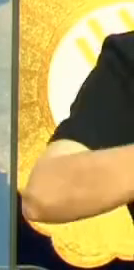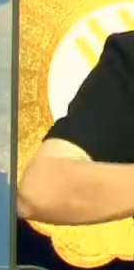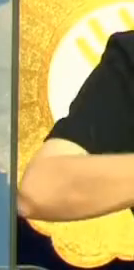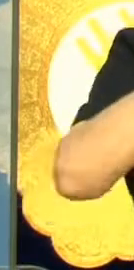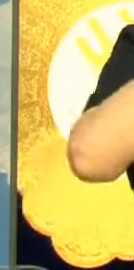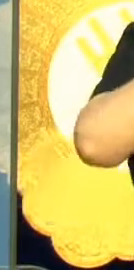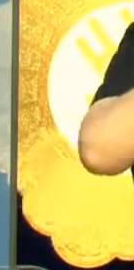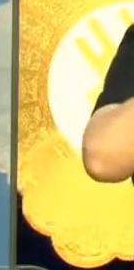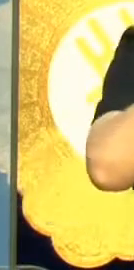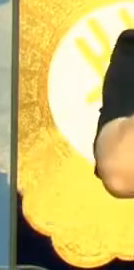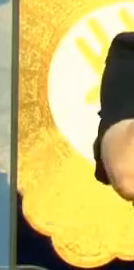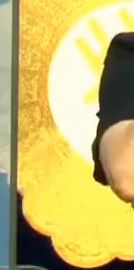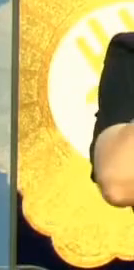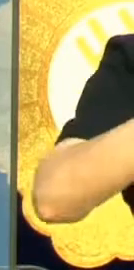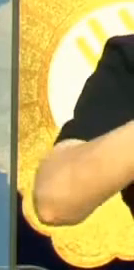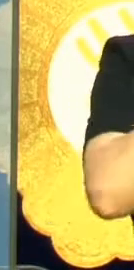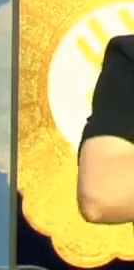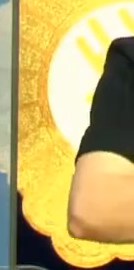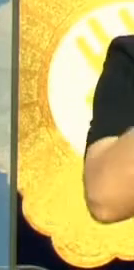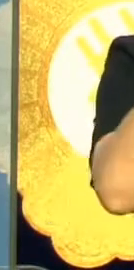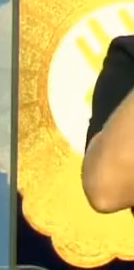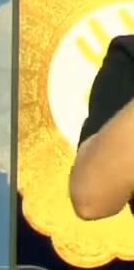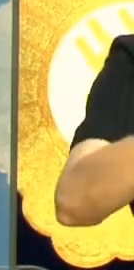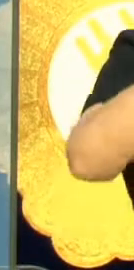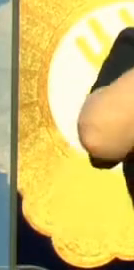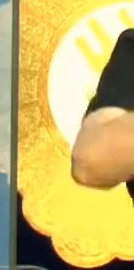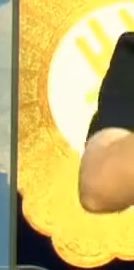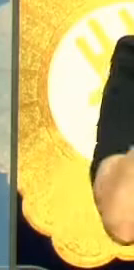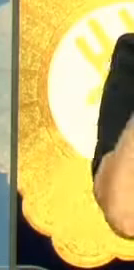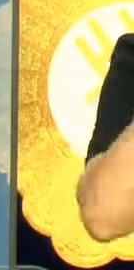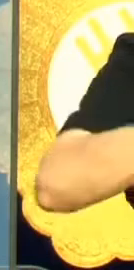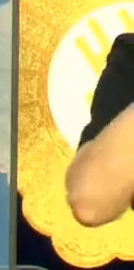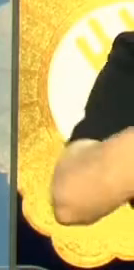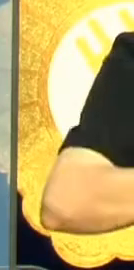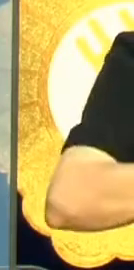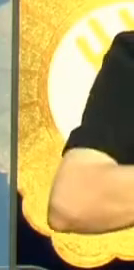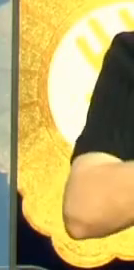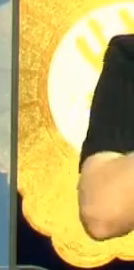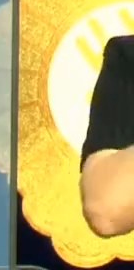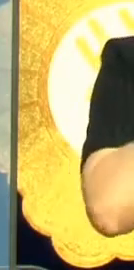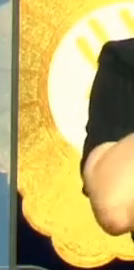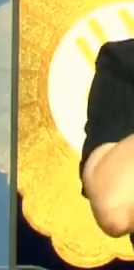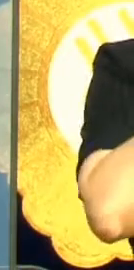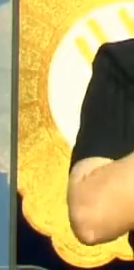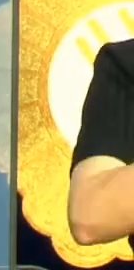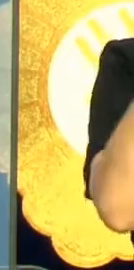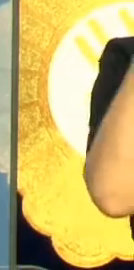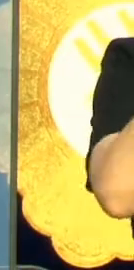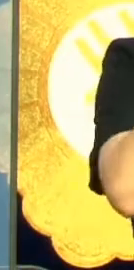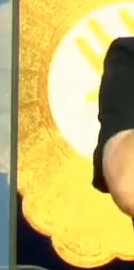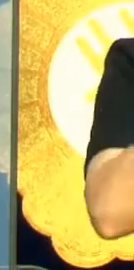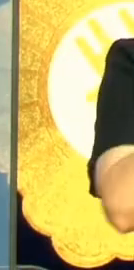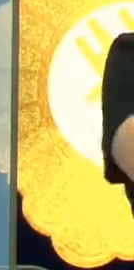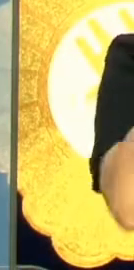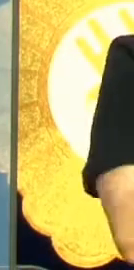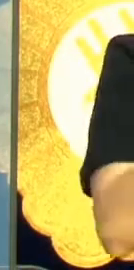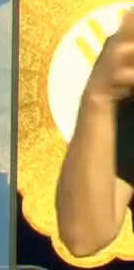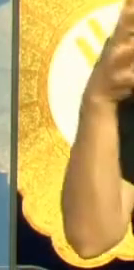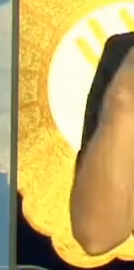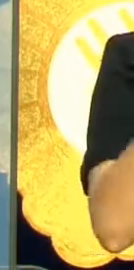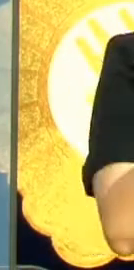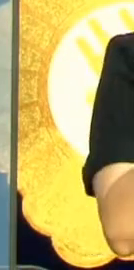필요하다는 헌법재판소의 판결로 그 정당성을 인정받았으며 이러한 사회적 합의를